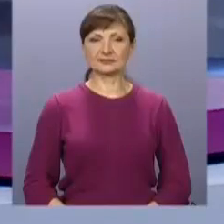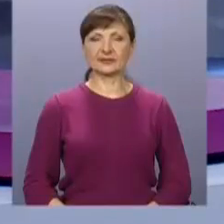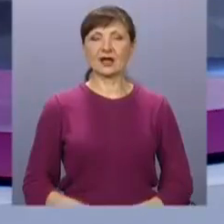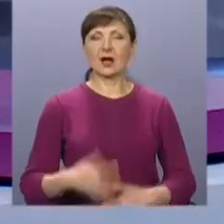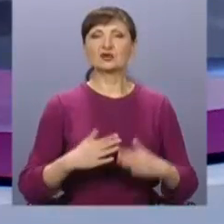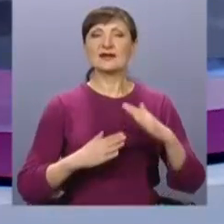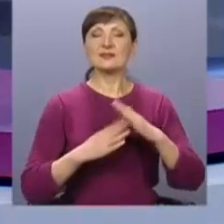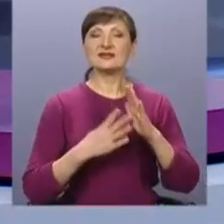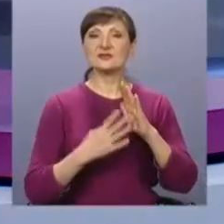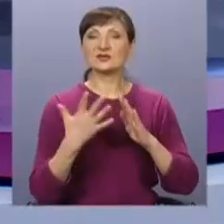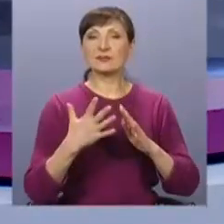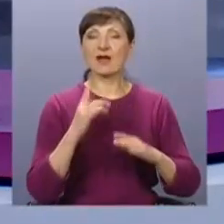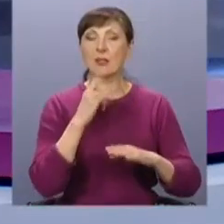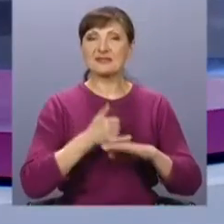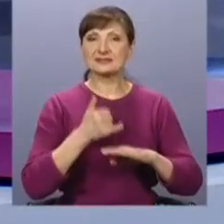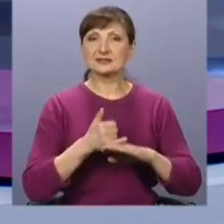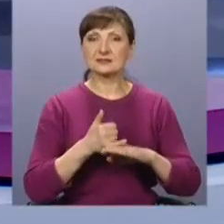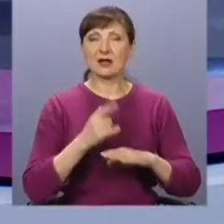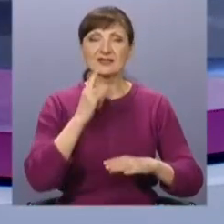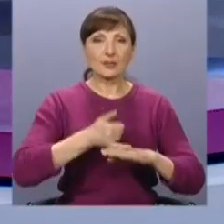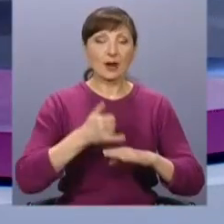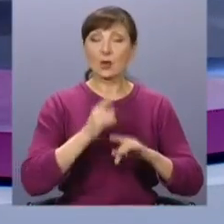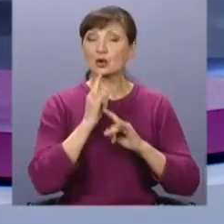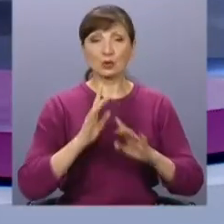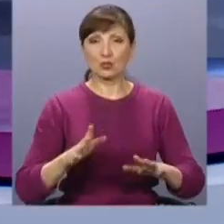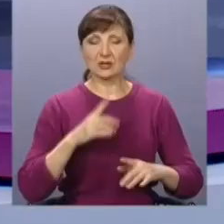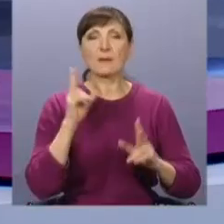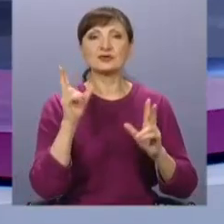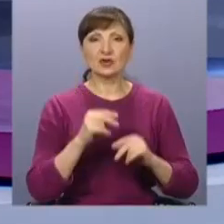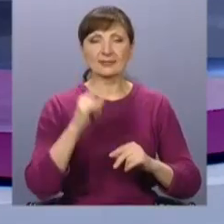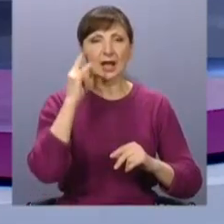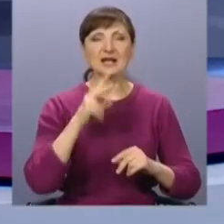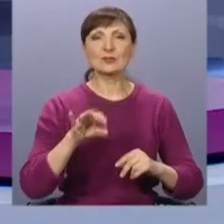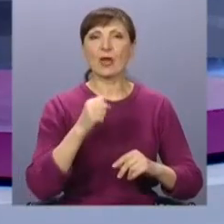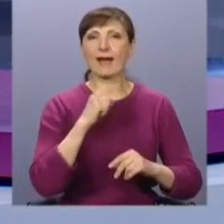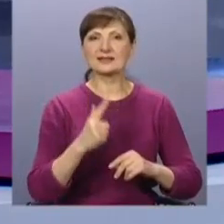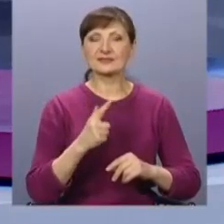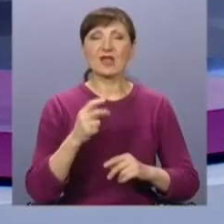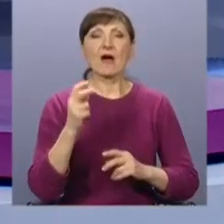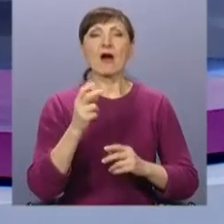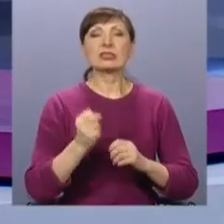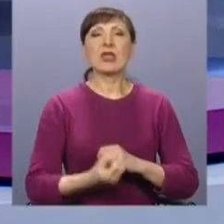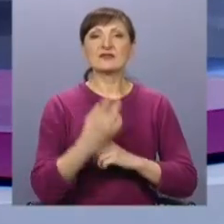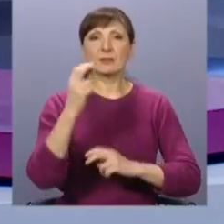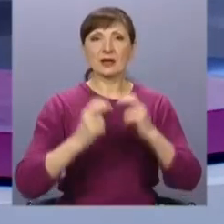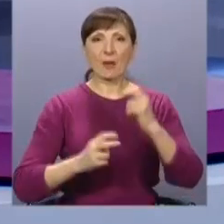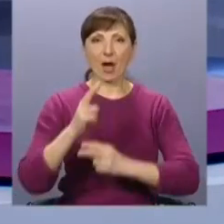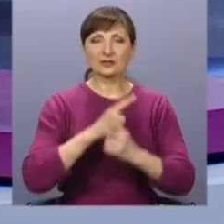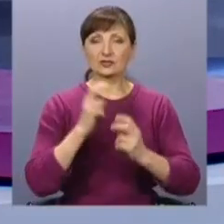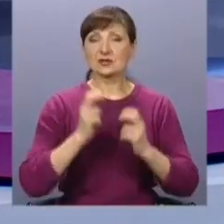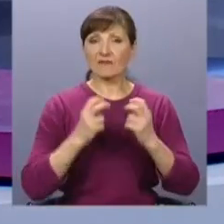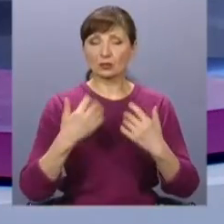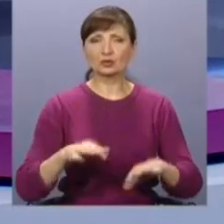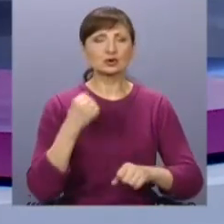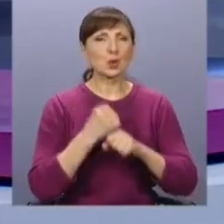Лимита на 95-й бензин на заправках страны не будет, обещают в Казмунайгазе. Нефтеперерабатывающие заводы переходят на жесткий